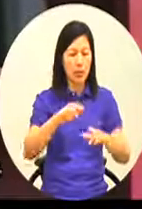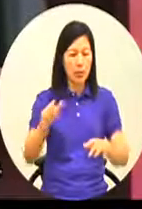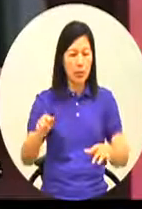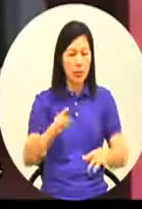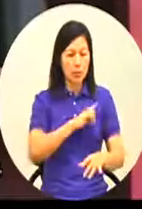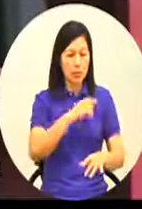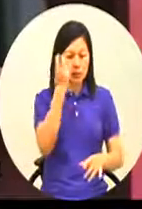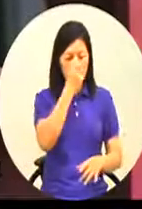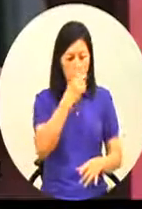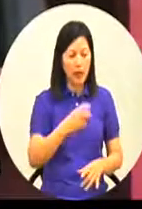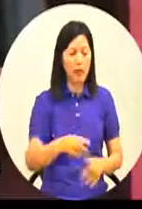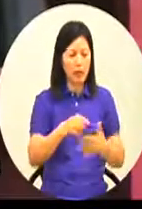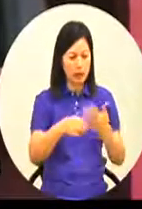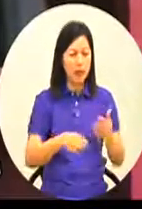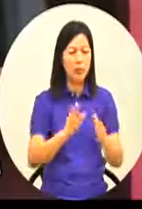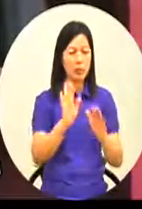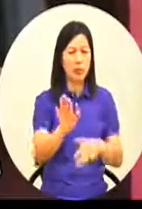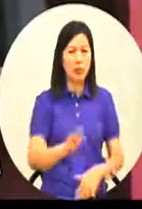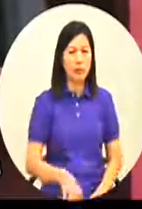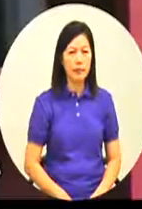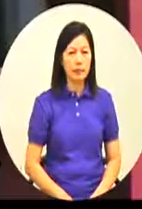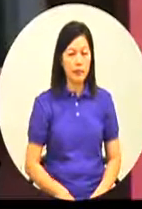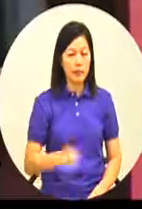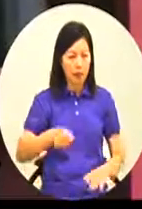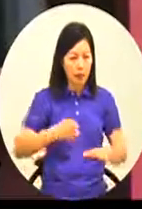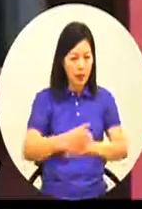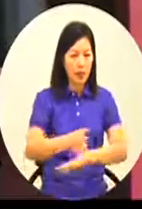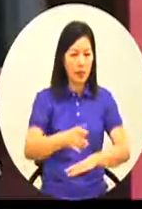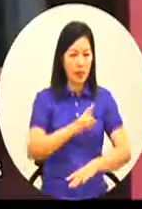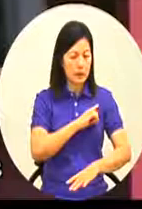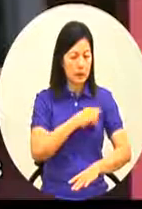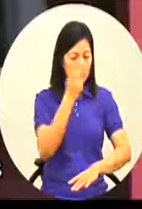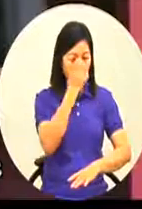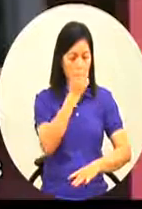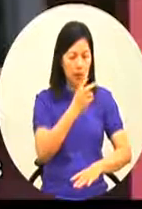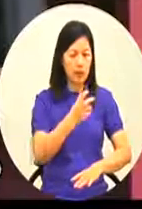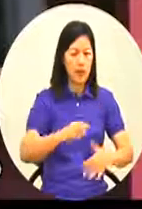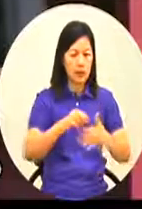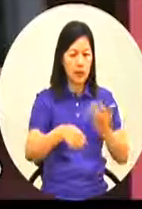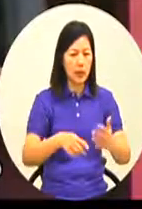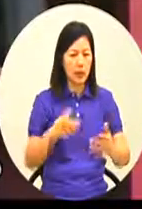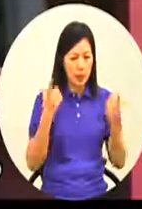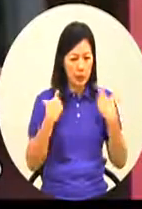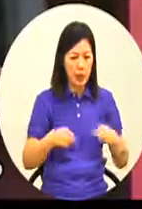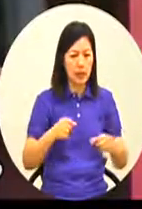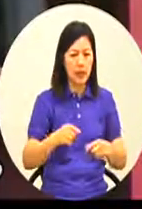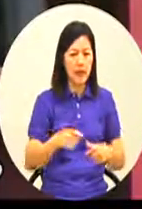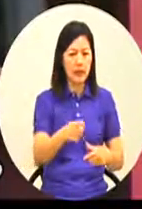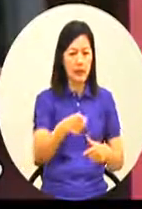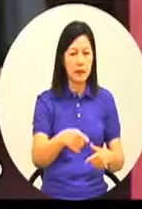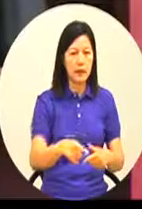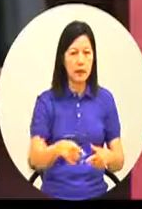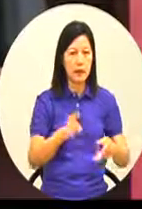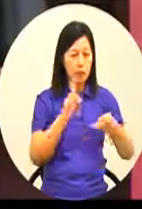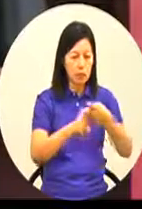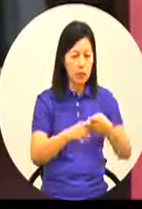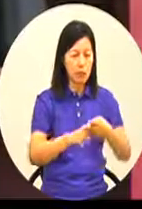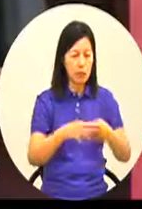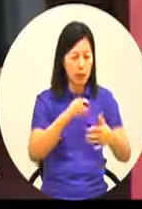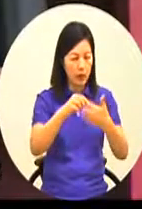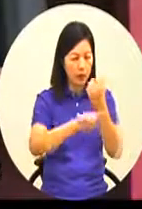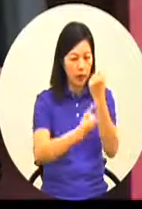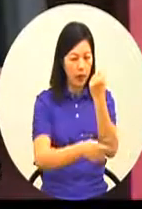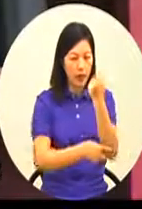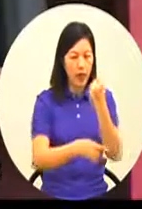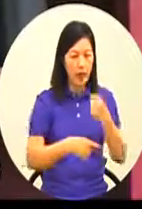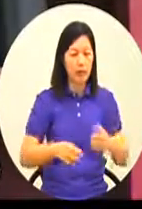就来比较，我们高雄市通过这个自治条例跟我们原本的母法，就是内政部营建署的招牌广告及树